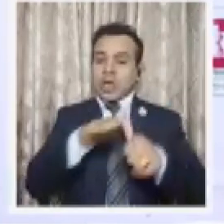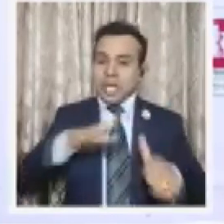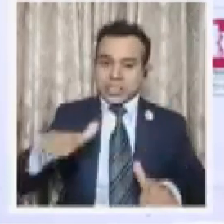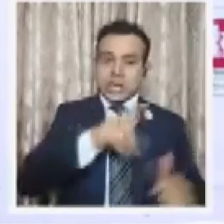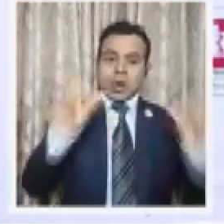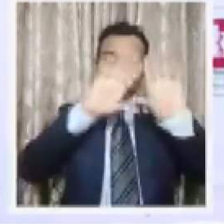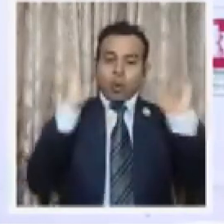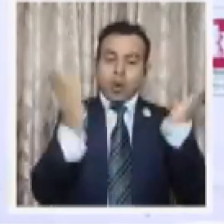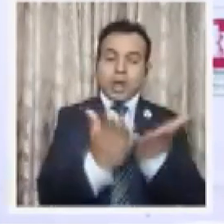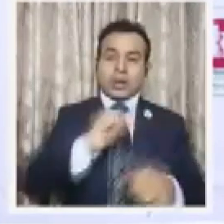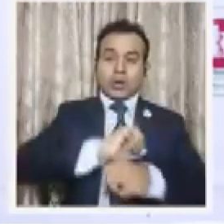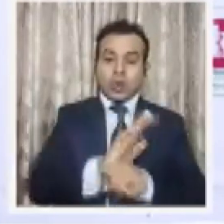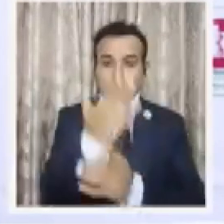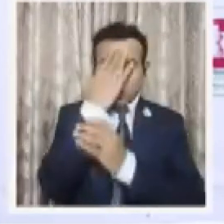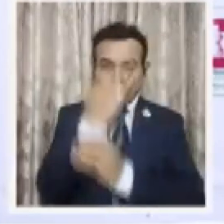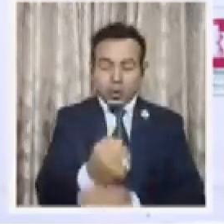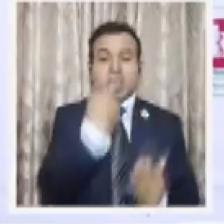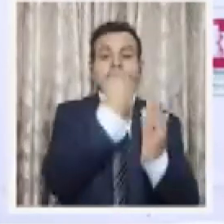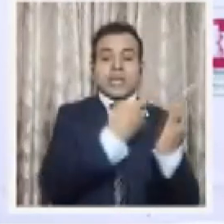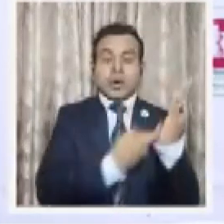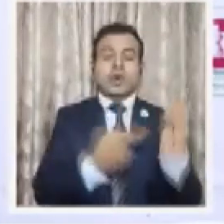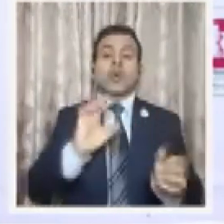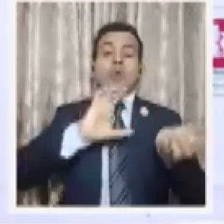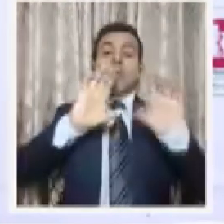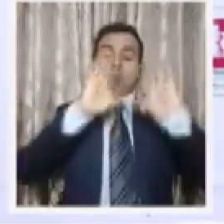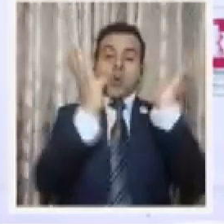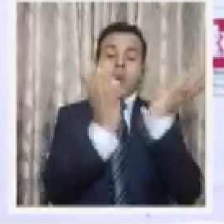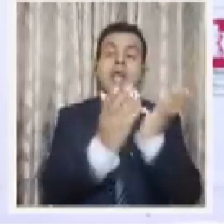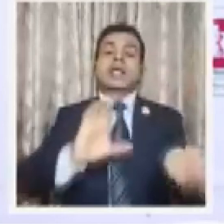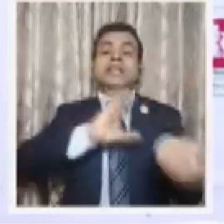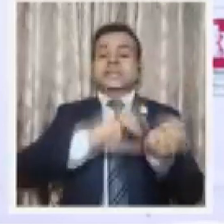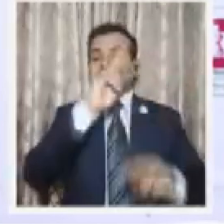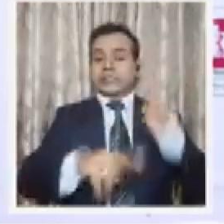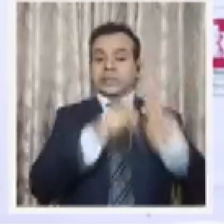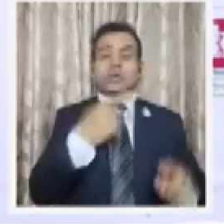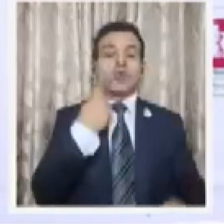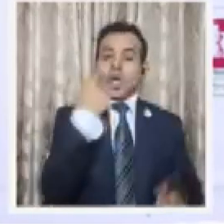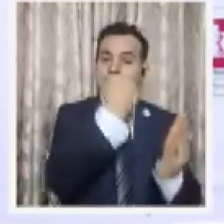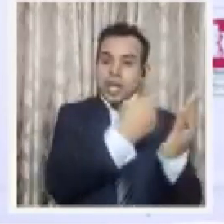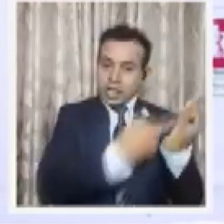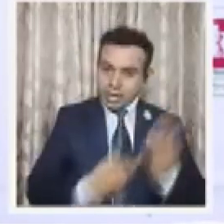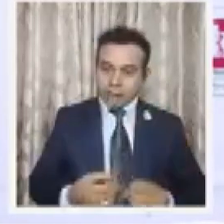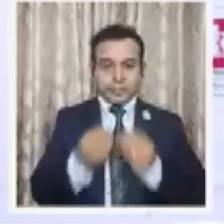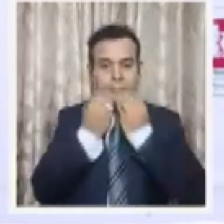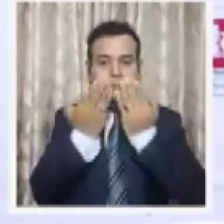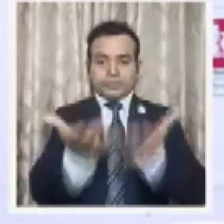646,641 জন। দক্ষিণ পূর্ব এশিয়া পরিস্থিতি এবং বিশ্ব পরিস্থিতির সূত্র, বিশ্ব স্বাস্থ্য সংস্থা সিচুয়েশন রিপোর্ট,